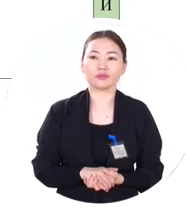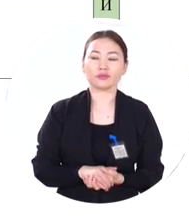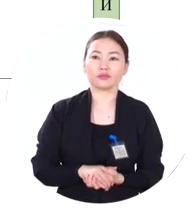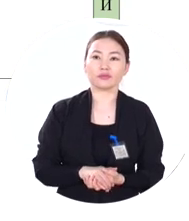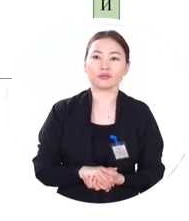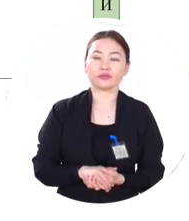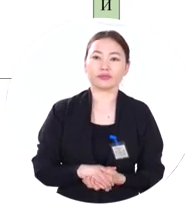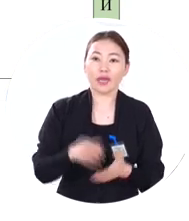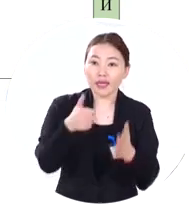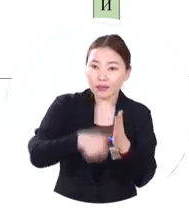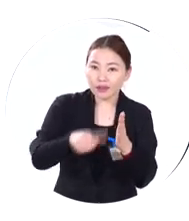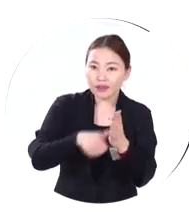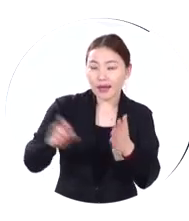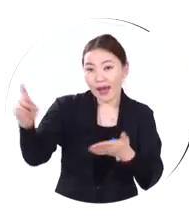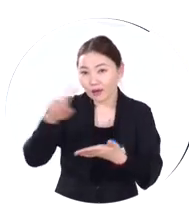дэвтэртээ бүглээд яваарай.